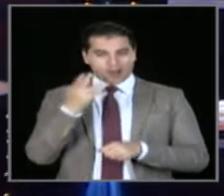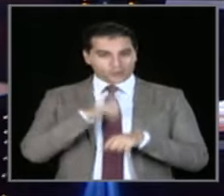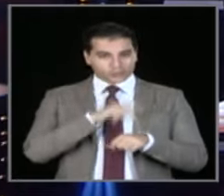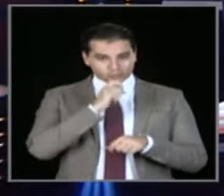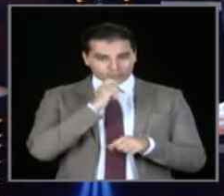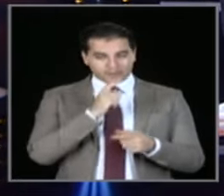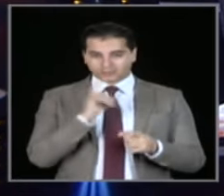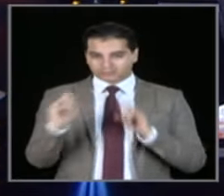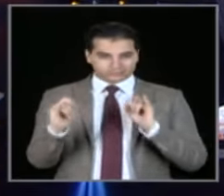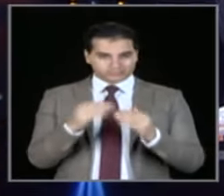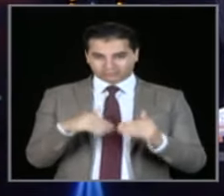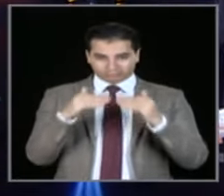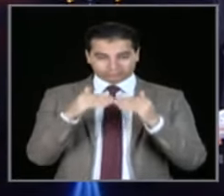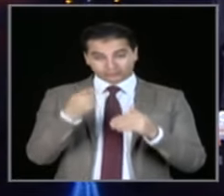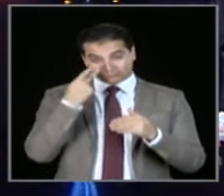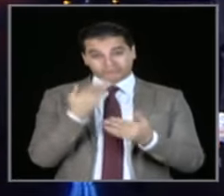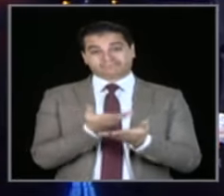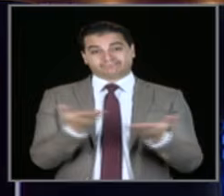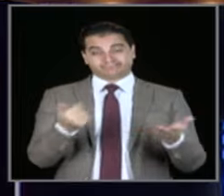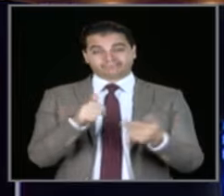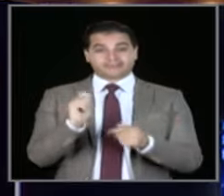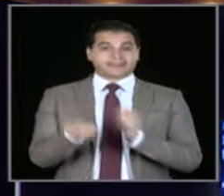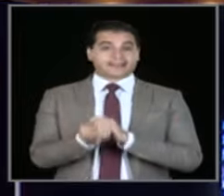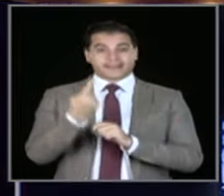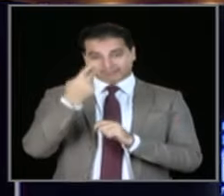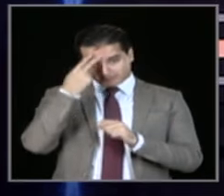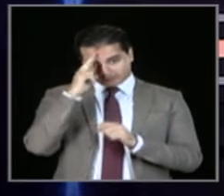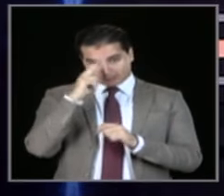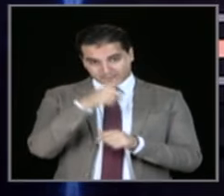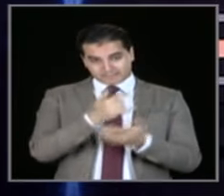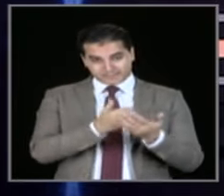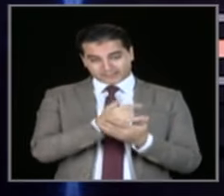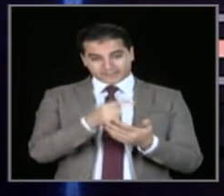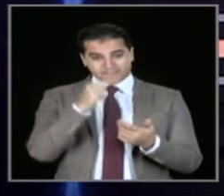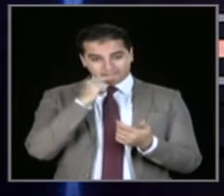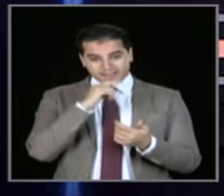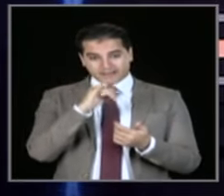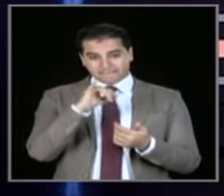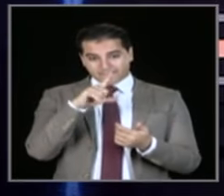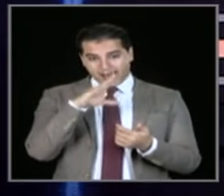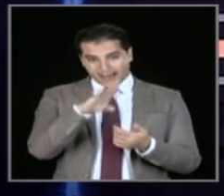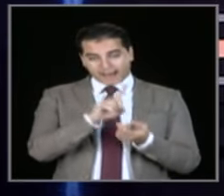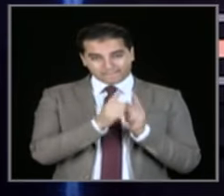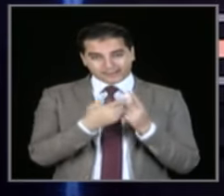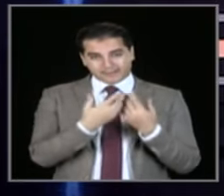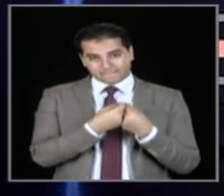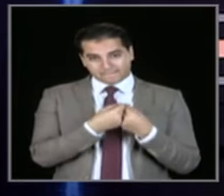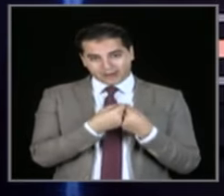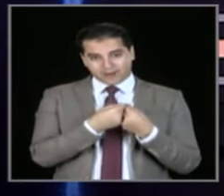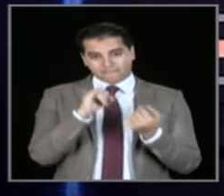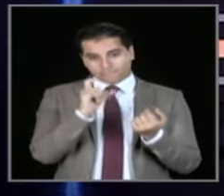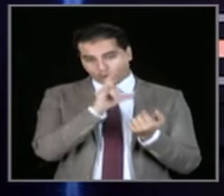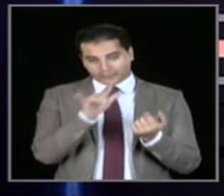50 اللوزي دمياط. عندنا تغيير في اللوزي، ملك ياسين رجعت مكان